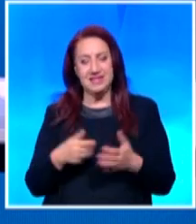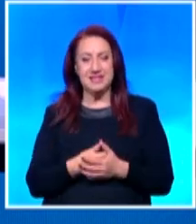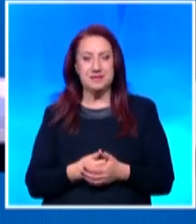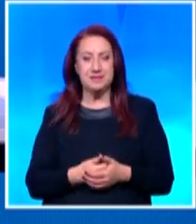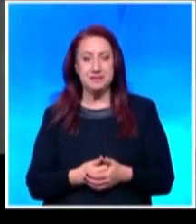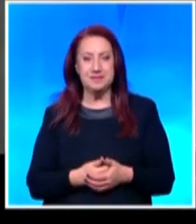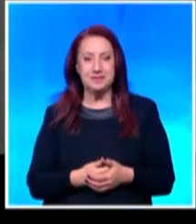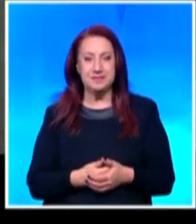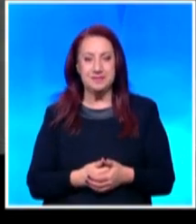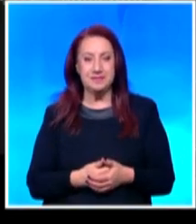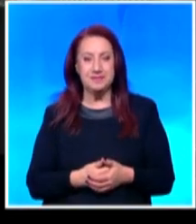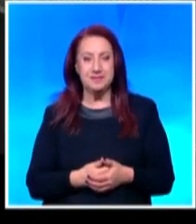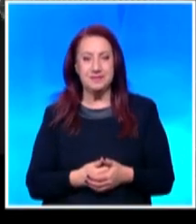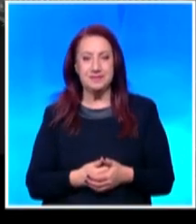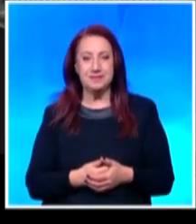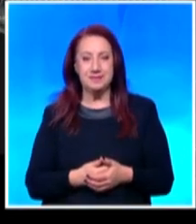Диас.